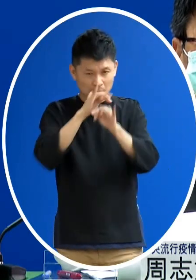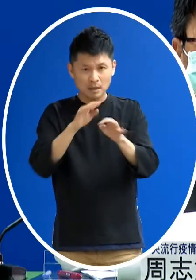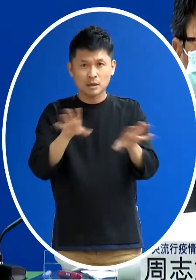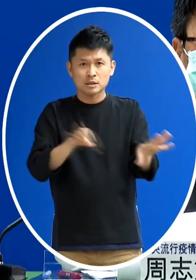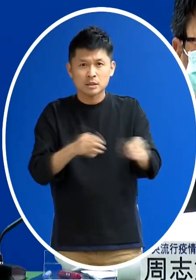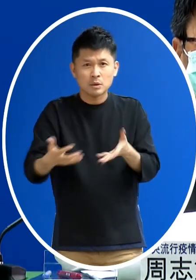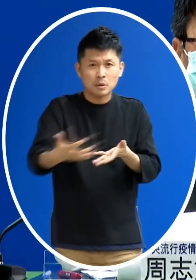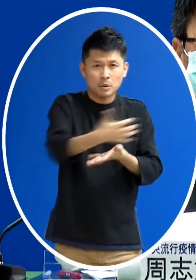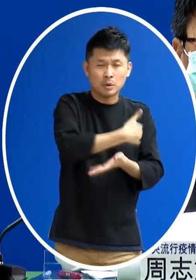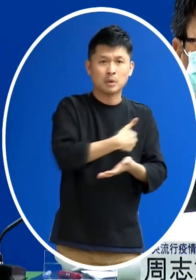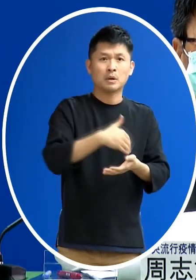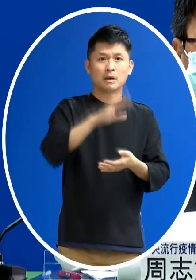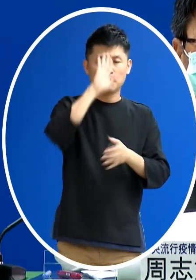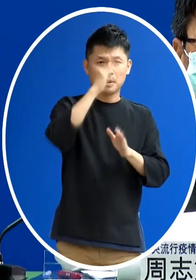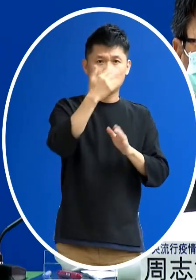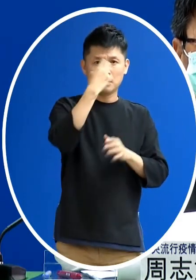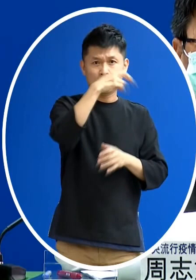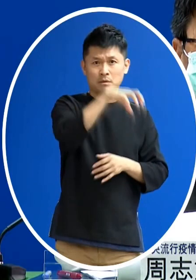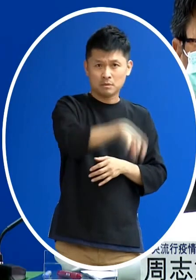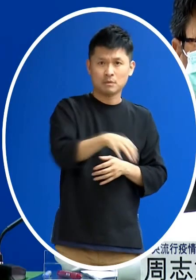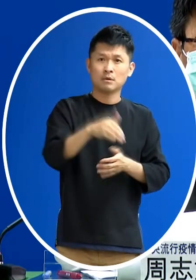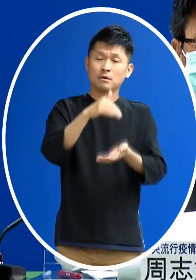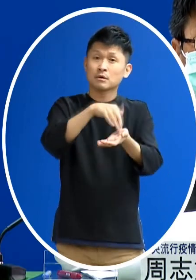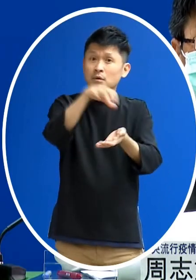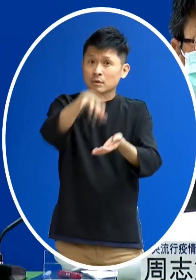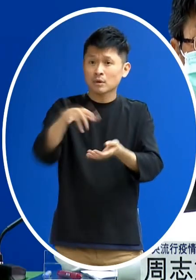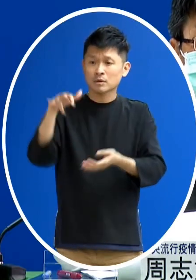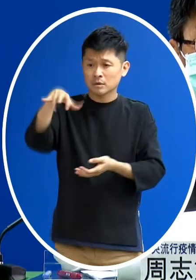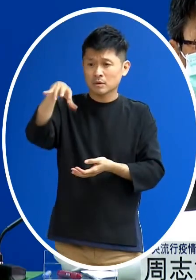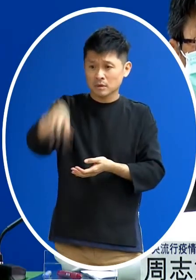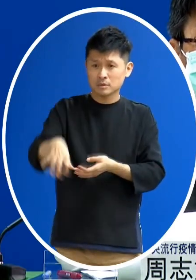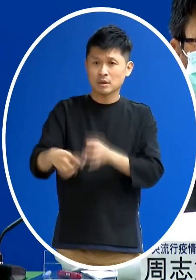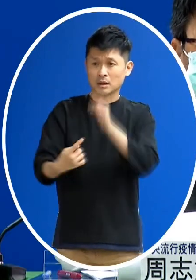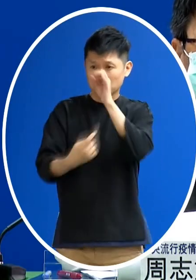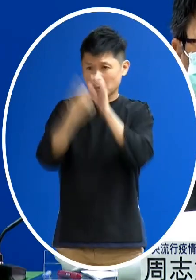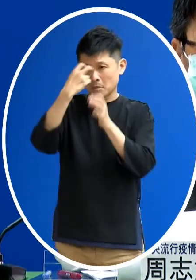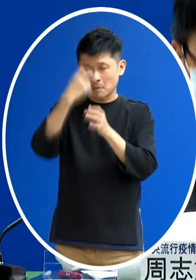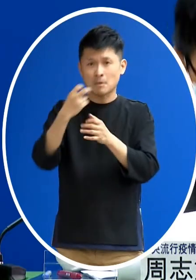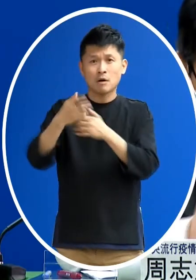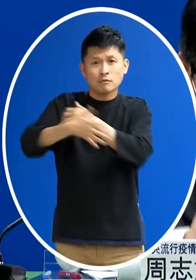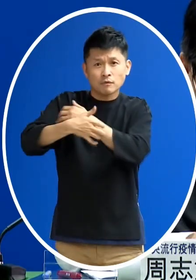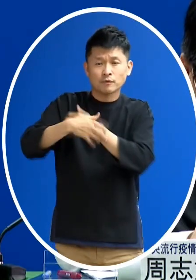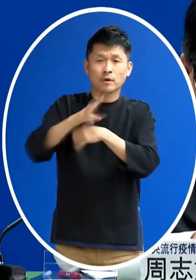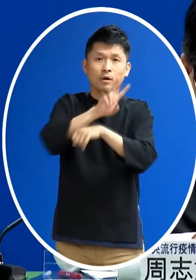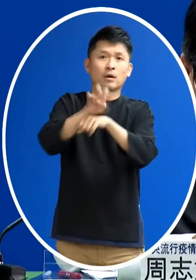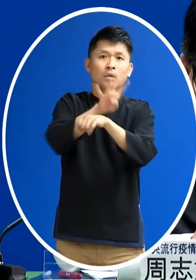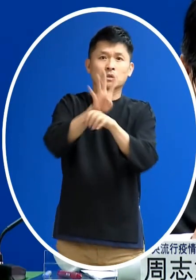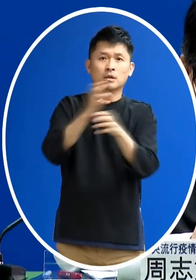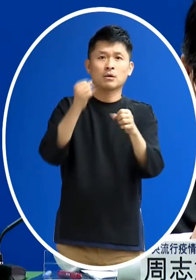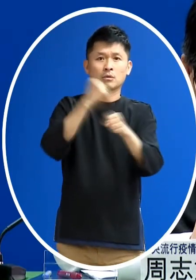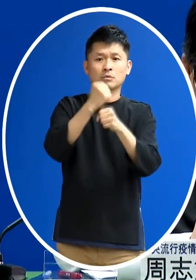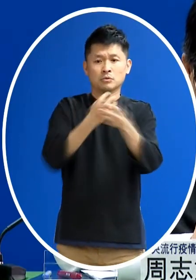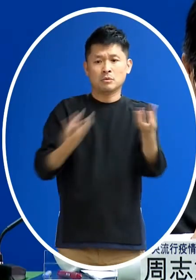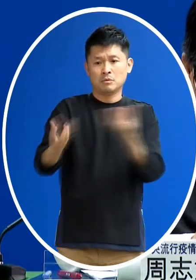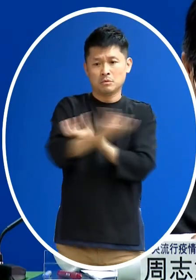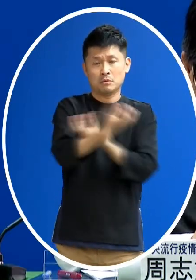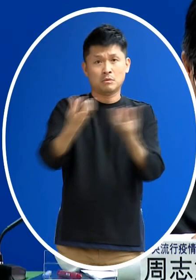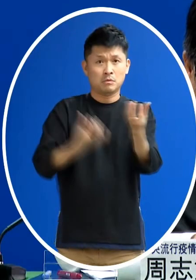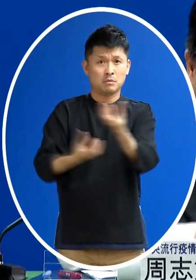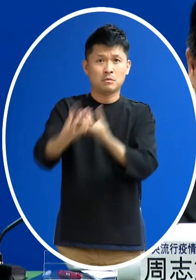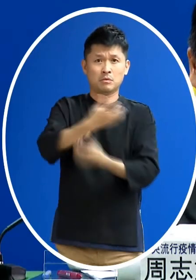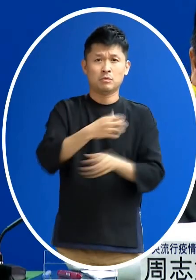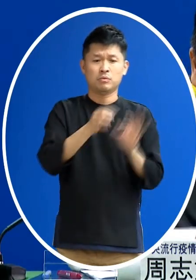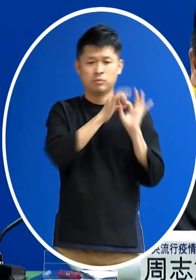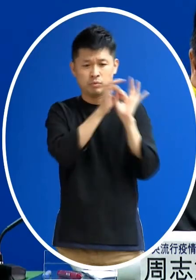或者是医院或者是防疫旅馆或机场做落地筛检的同仁，也都是24小时在轮班工作的哈。所以我